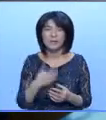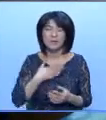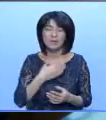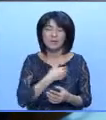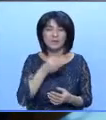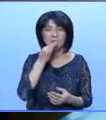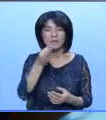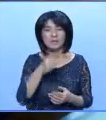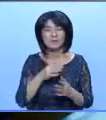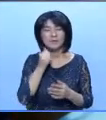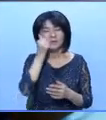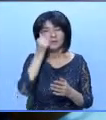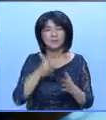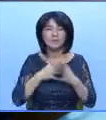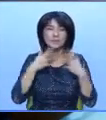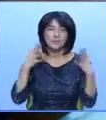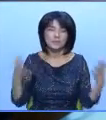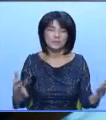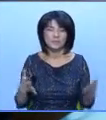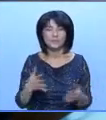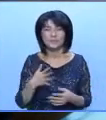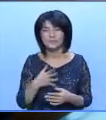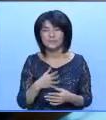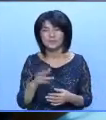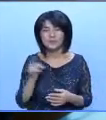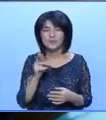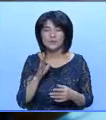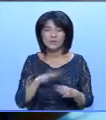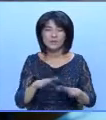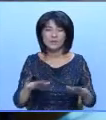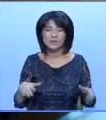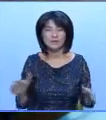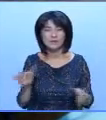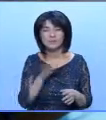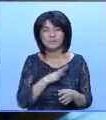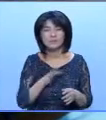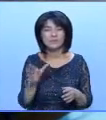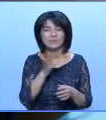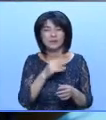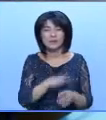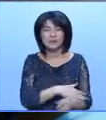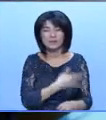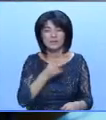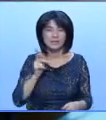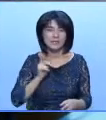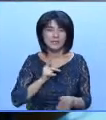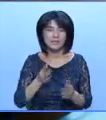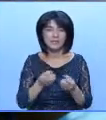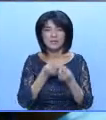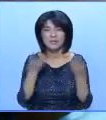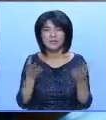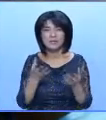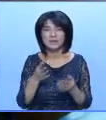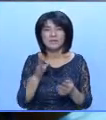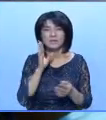Біз ата-аналар трамвай басшылығына үлкен алғысымызды білдіреміз. Балалар үшін жаңа жыл ұзақ уақыт күткен мереке. Балам көліктерді өте